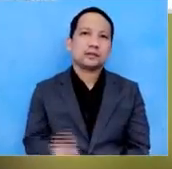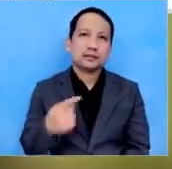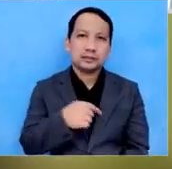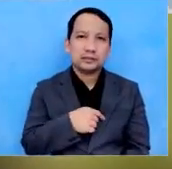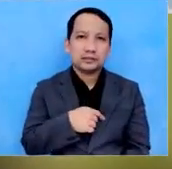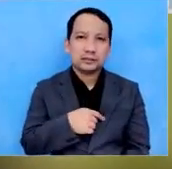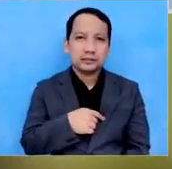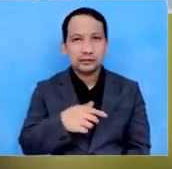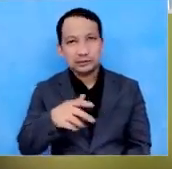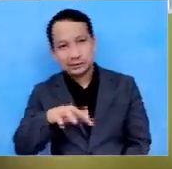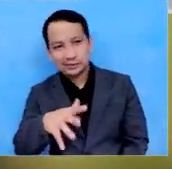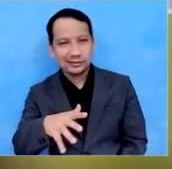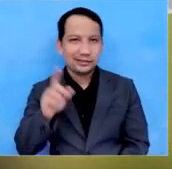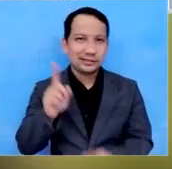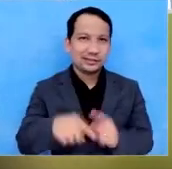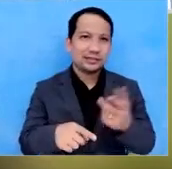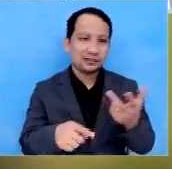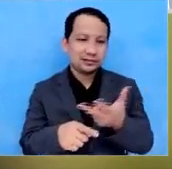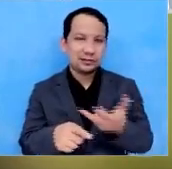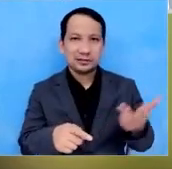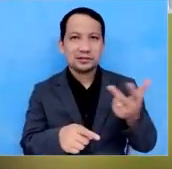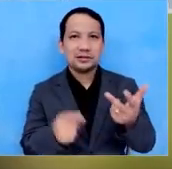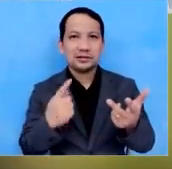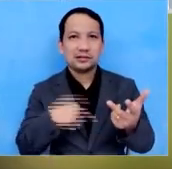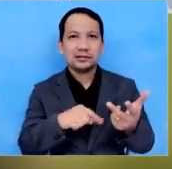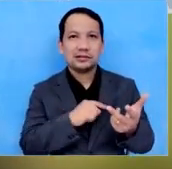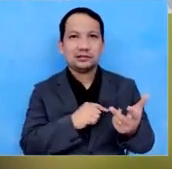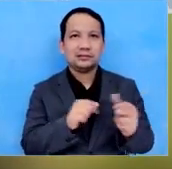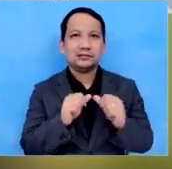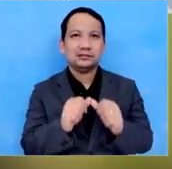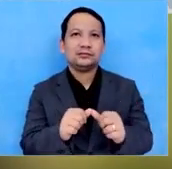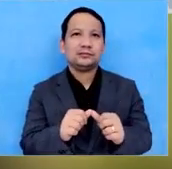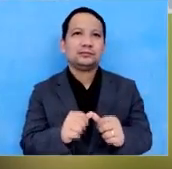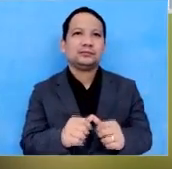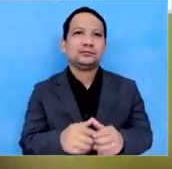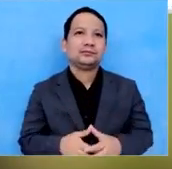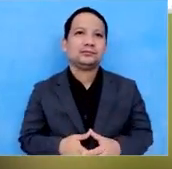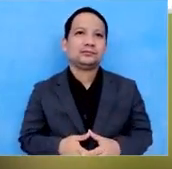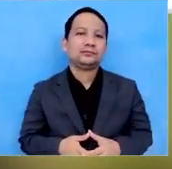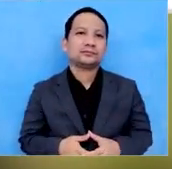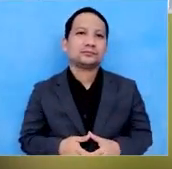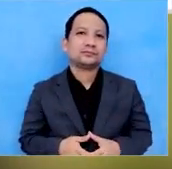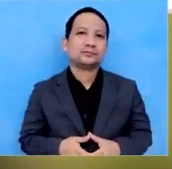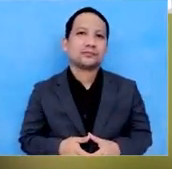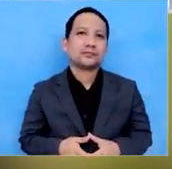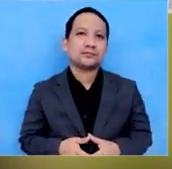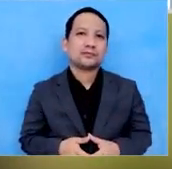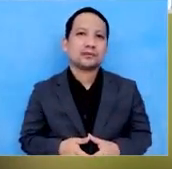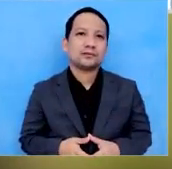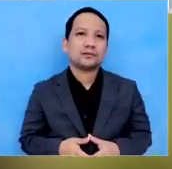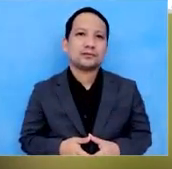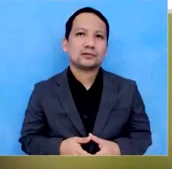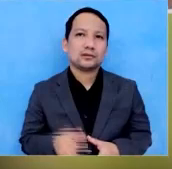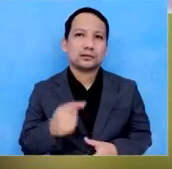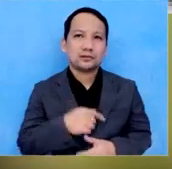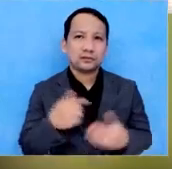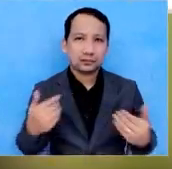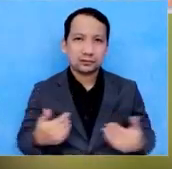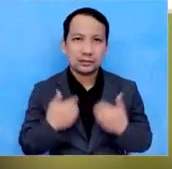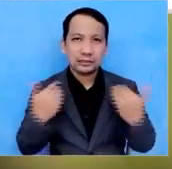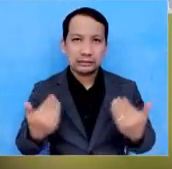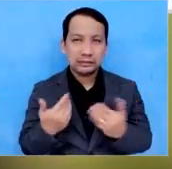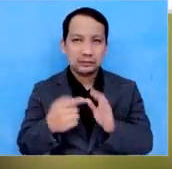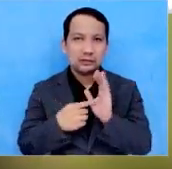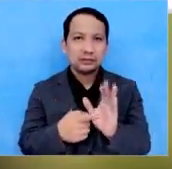po sa kanila. And kaming tatlo naman po, yun po, as is lang po, like, kasi very young naman po kami. So, yun lang